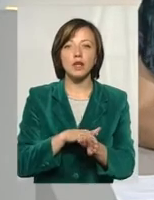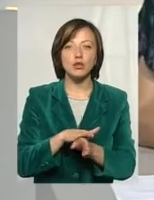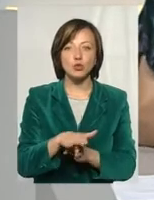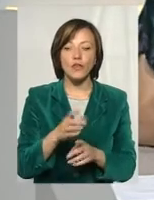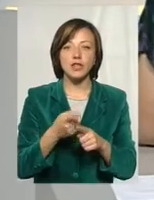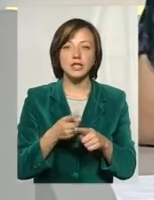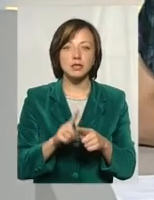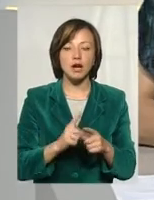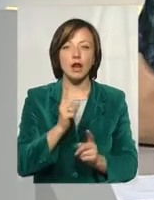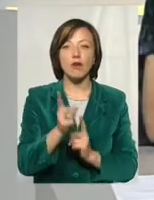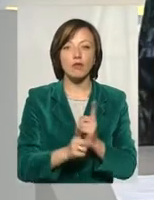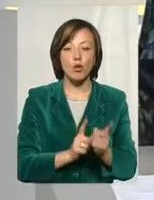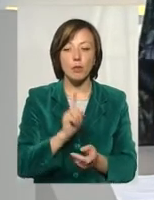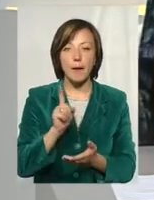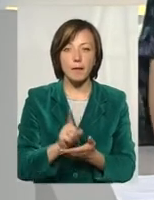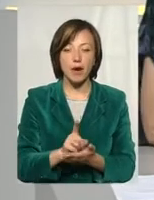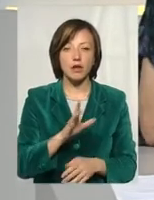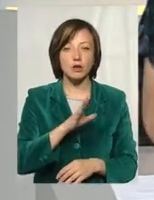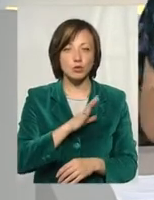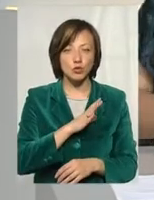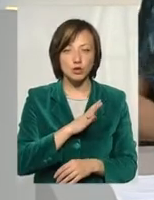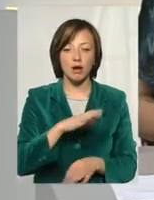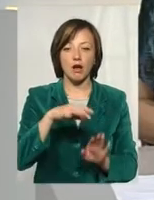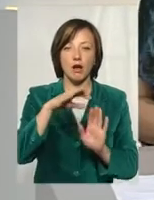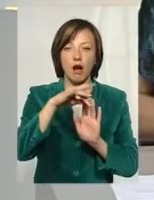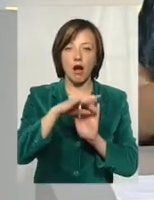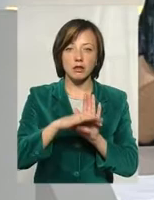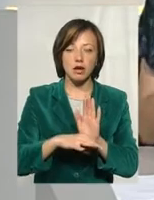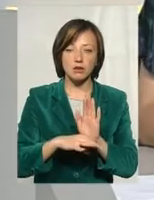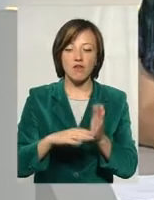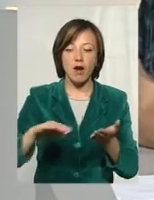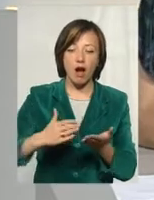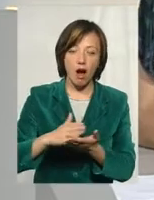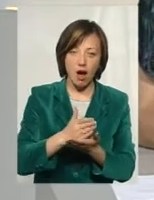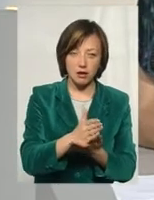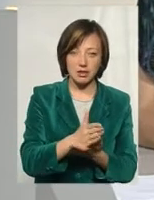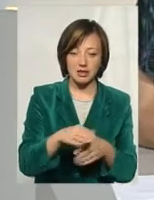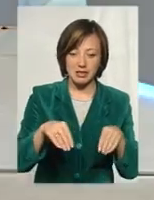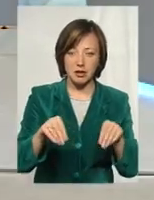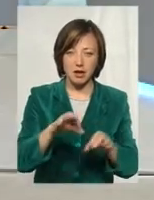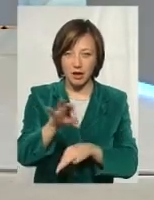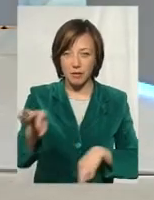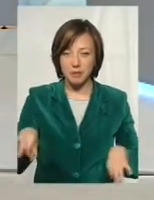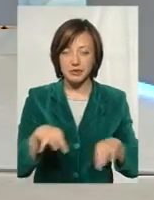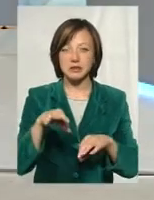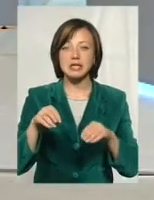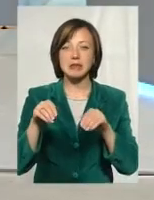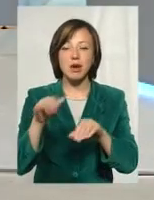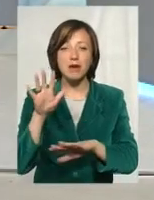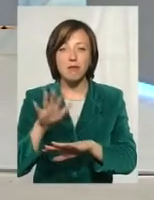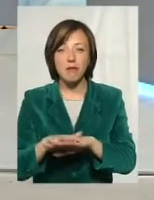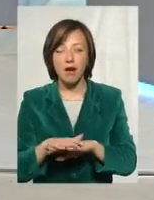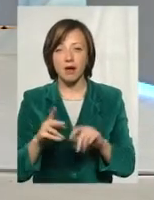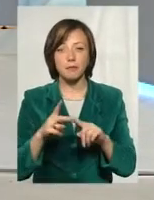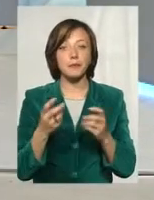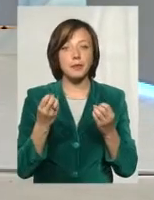та реформа, мали бути, от ви зазначили, кадастрова карта, той самий земельний банк. Чи на